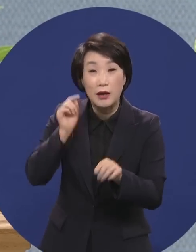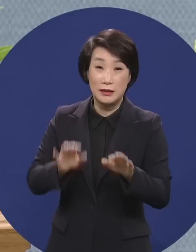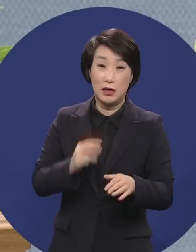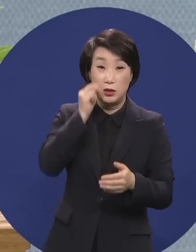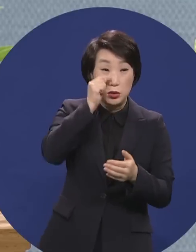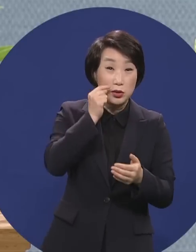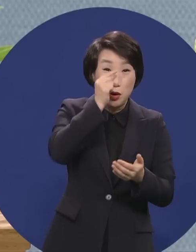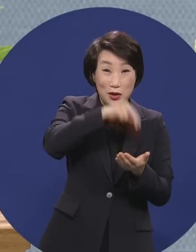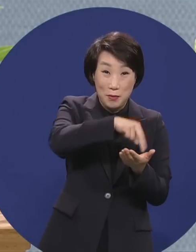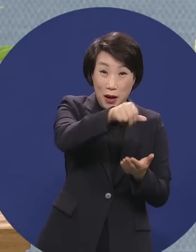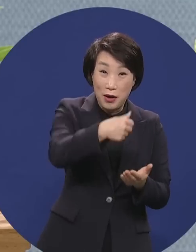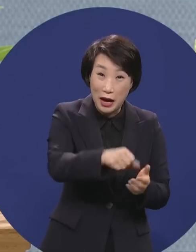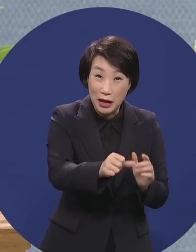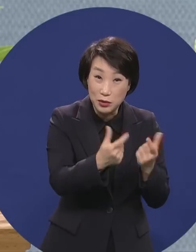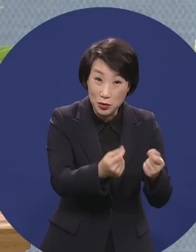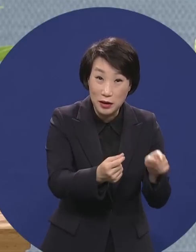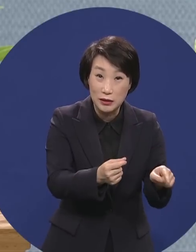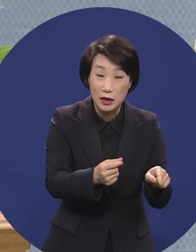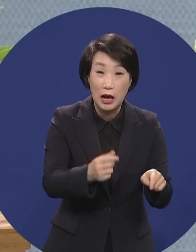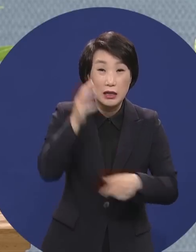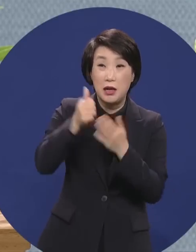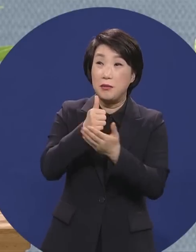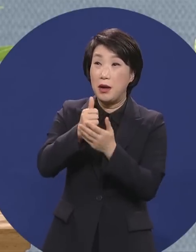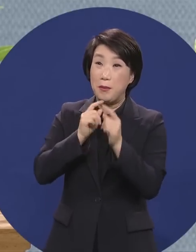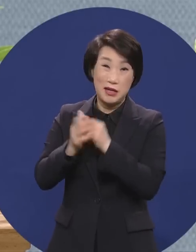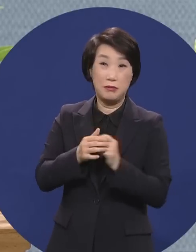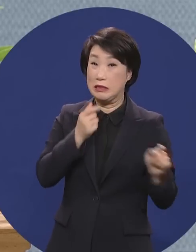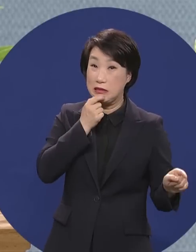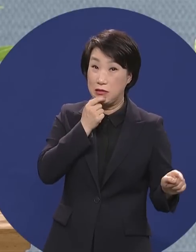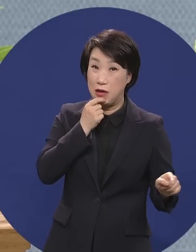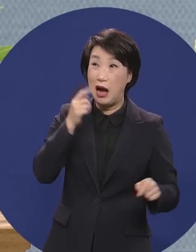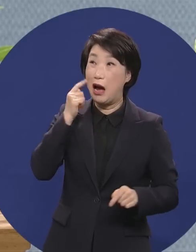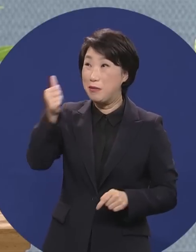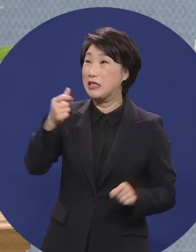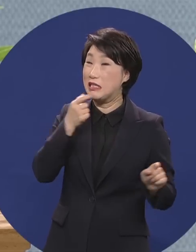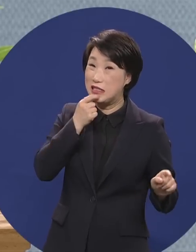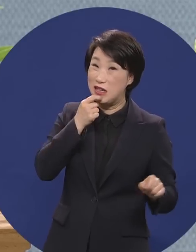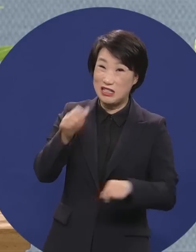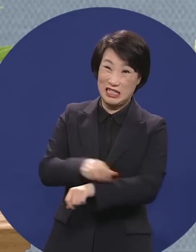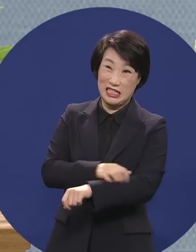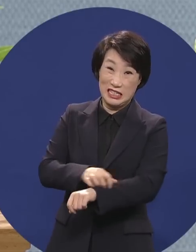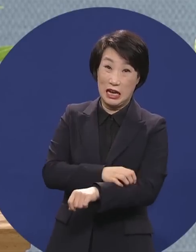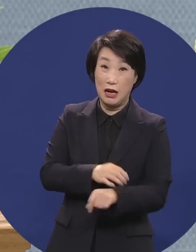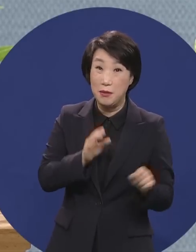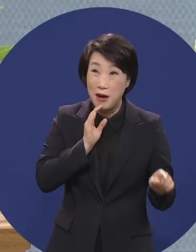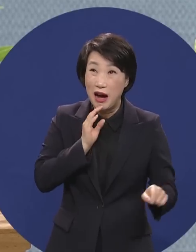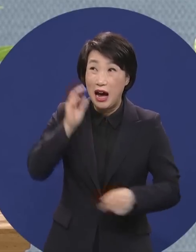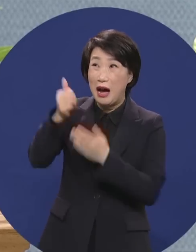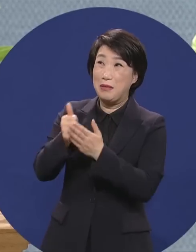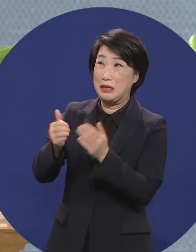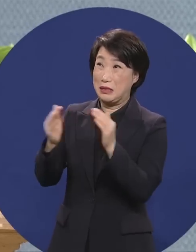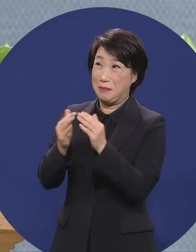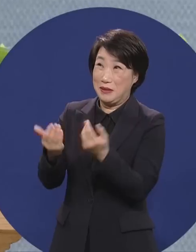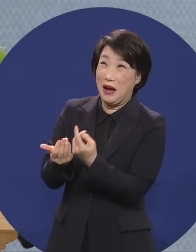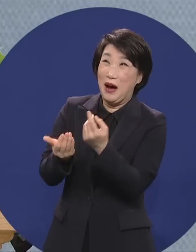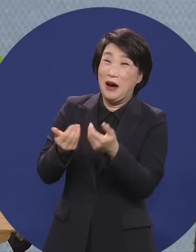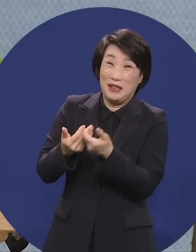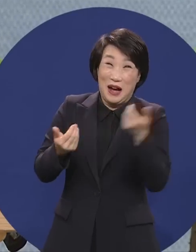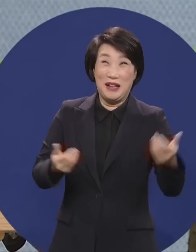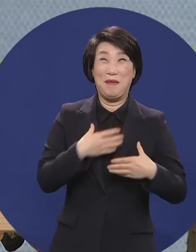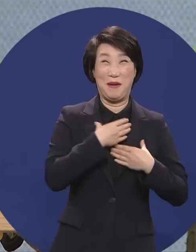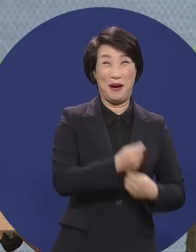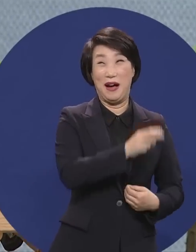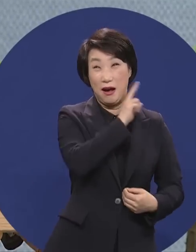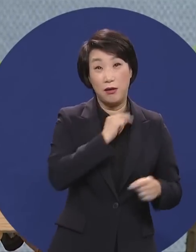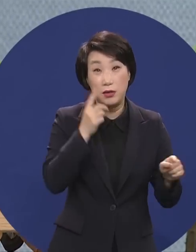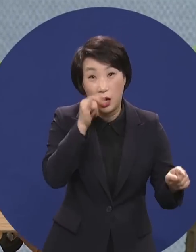탕자는 하나님 말씀이 싫은 거예요. 아버지가 싫은 거예요. 귀찮은 거예요. 아버지 집을 떠나는 것이 편한 줄 알고